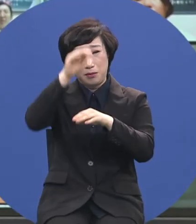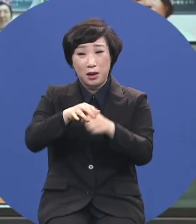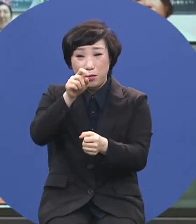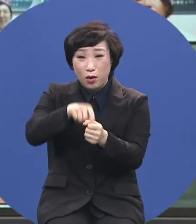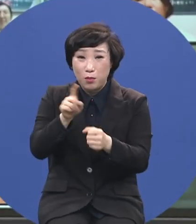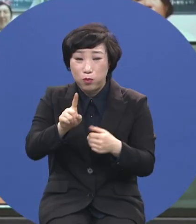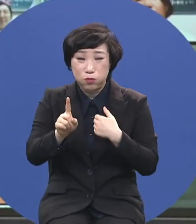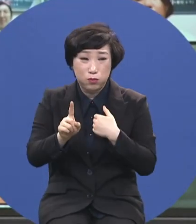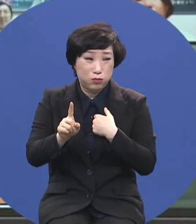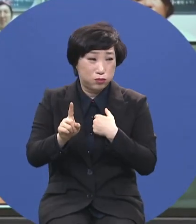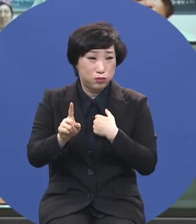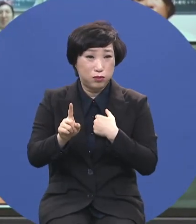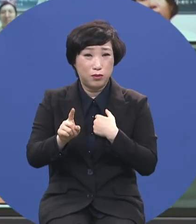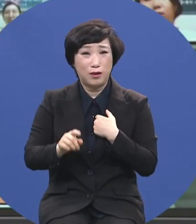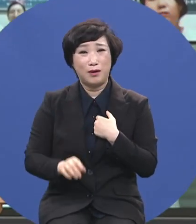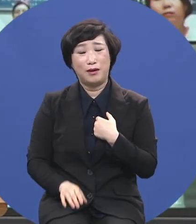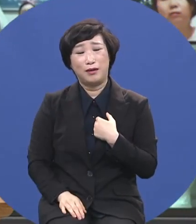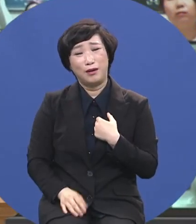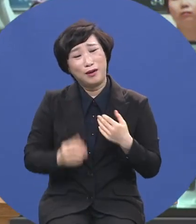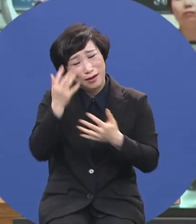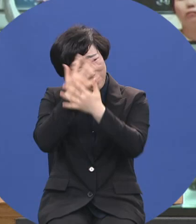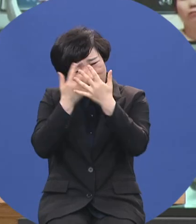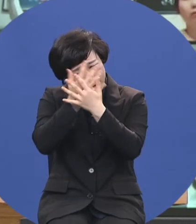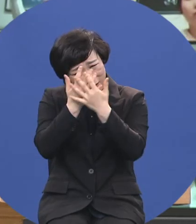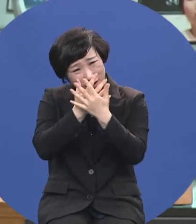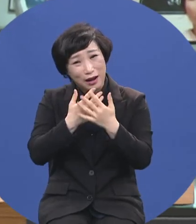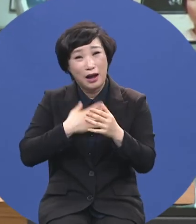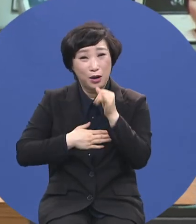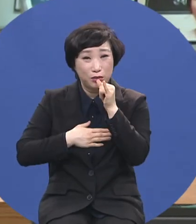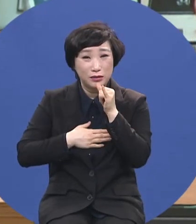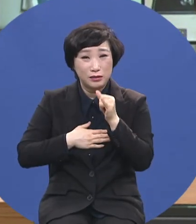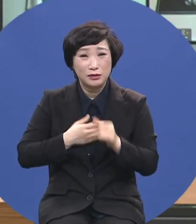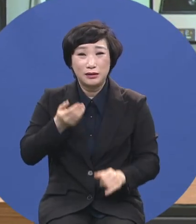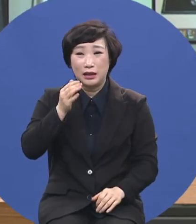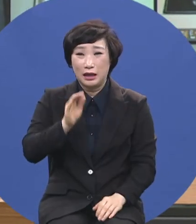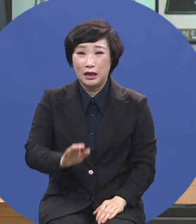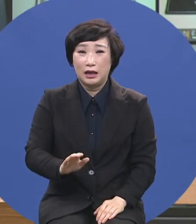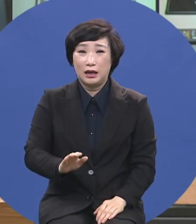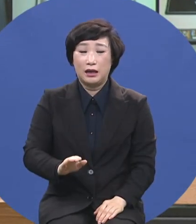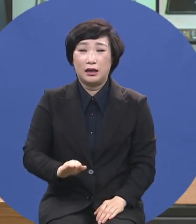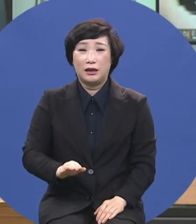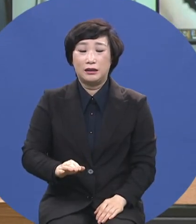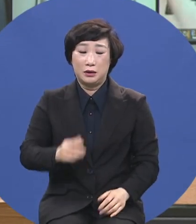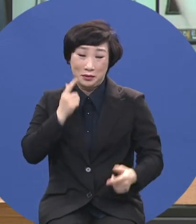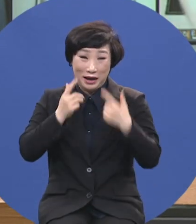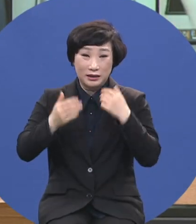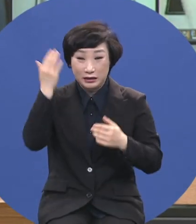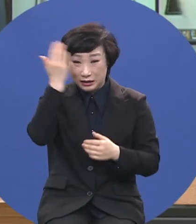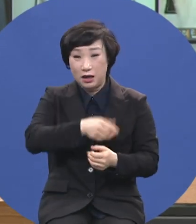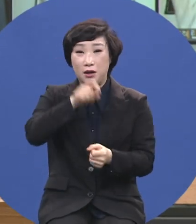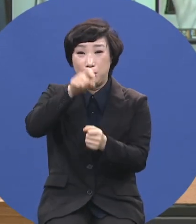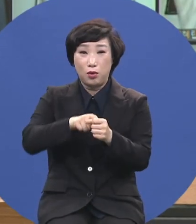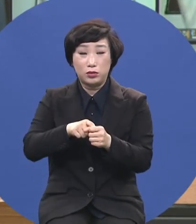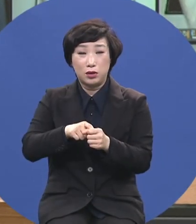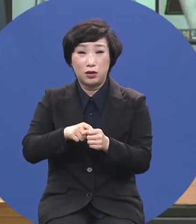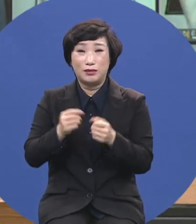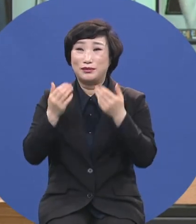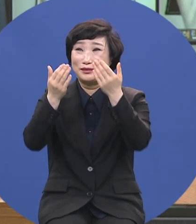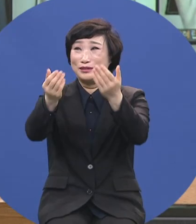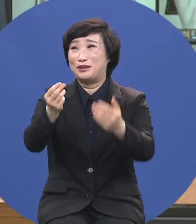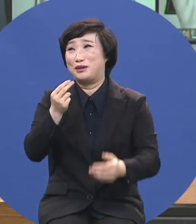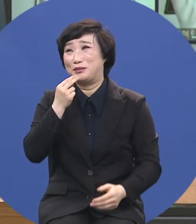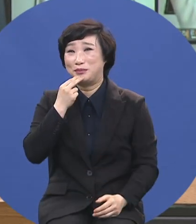목적이 무엇이었습니까? 어렴풋이 알기는 알았는데 선명한 목적을 내세우지